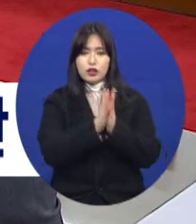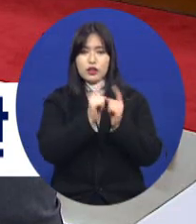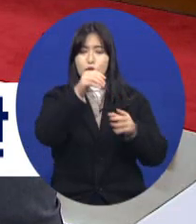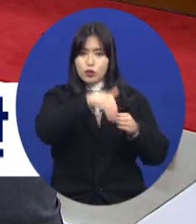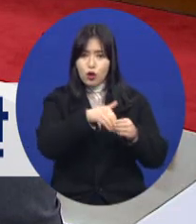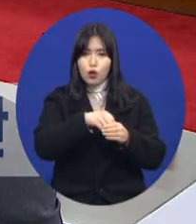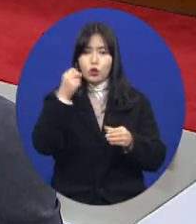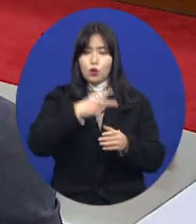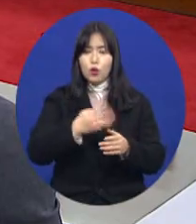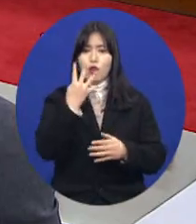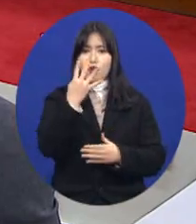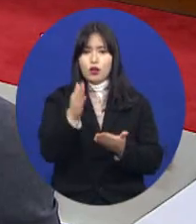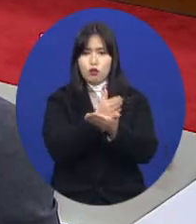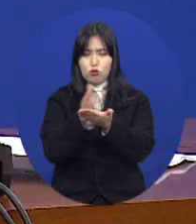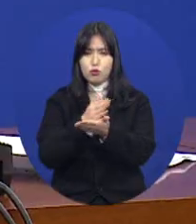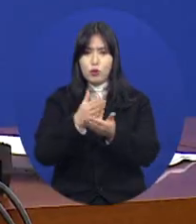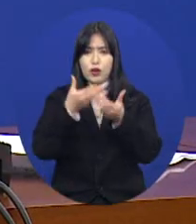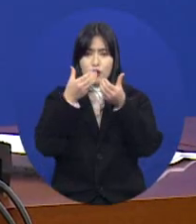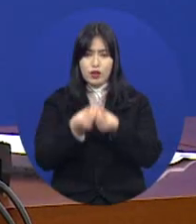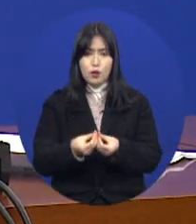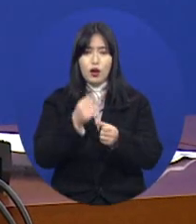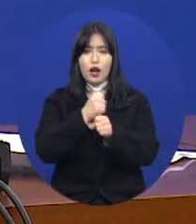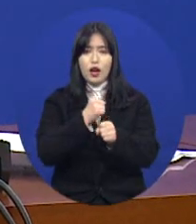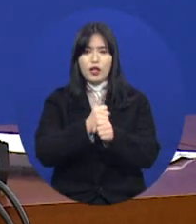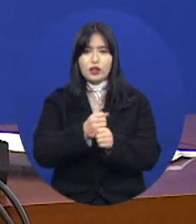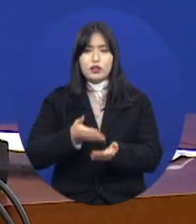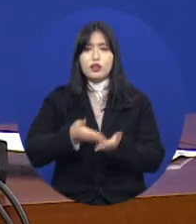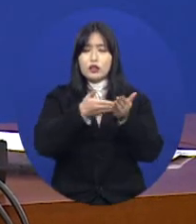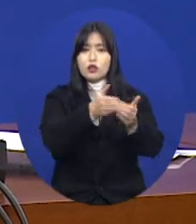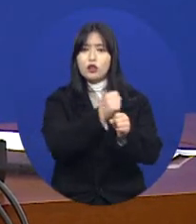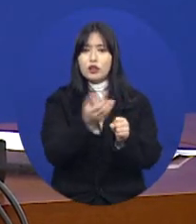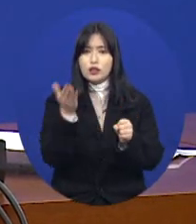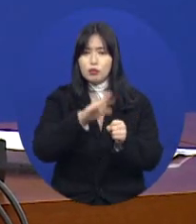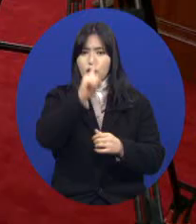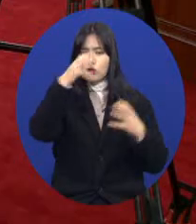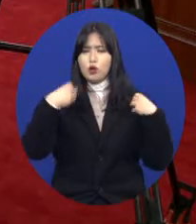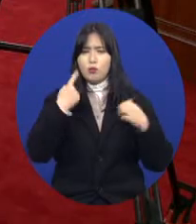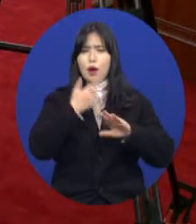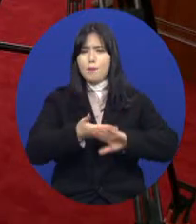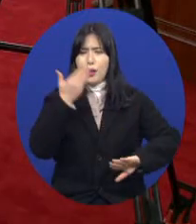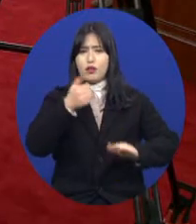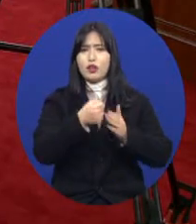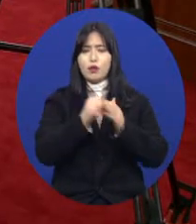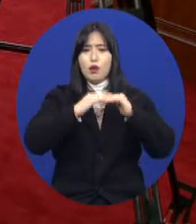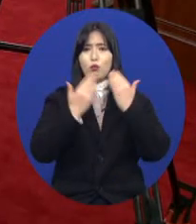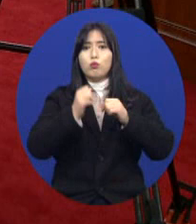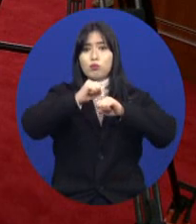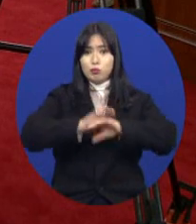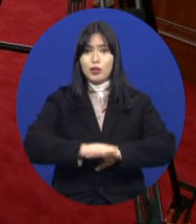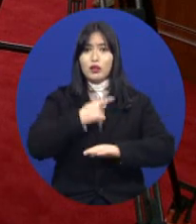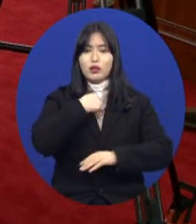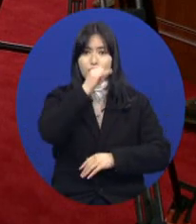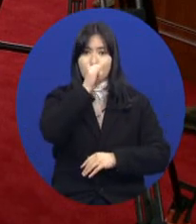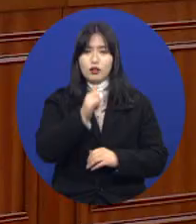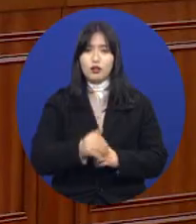행정 시 4개 권역 않을 다음은 권고안을 제출했지만 정보 반대로 모두 무산됐습니다